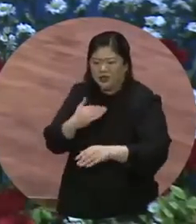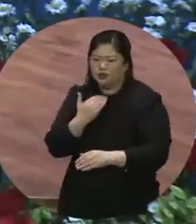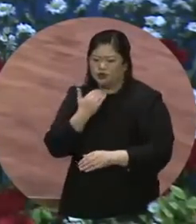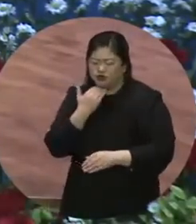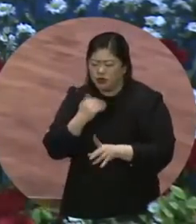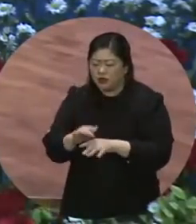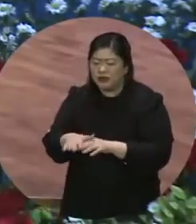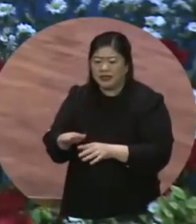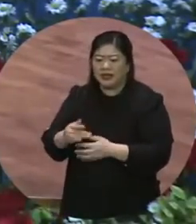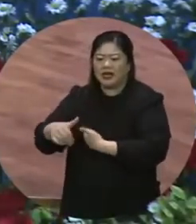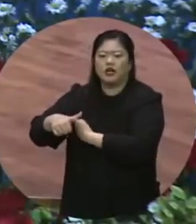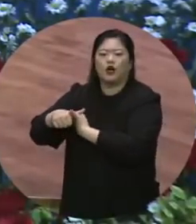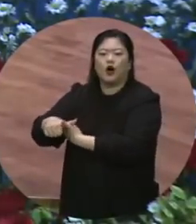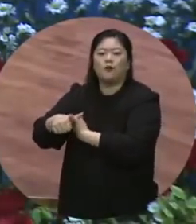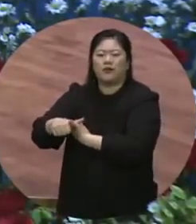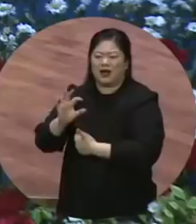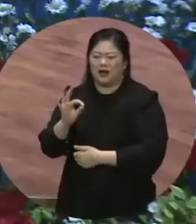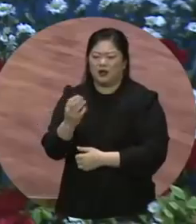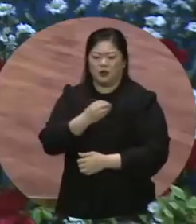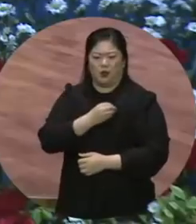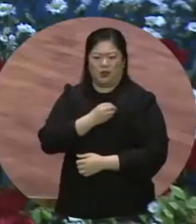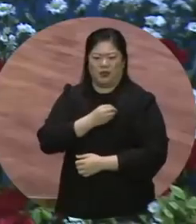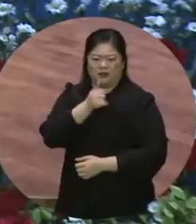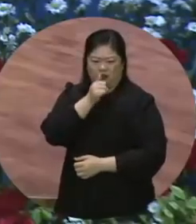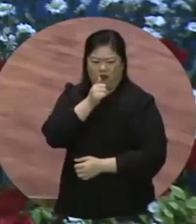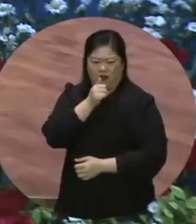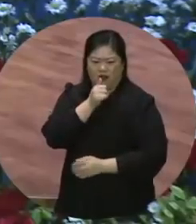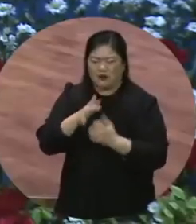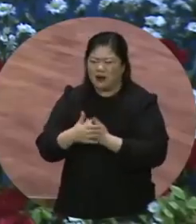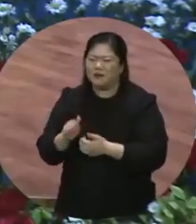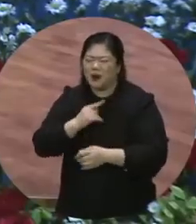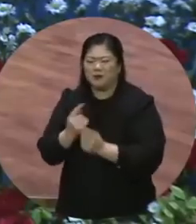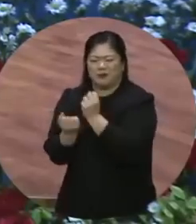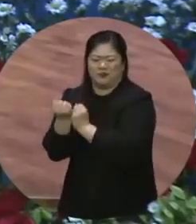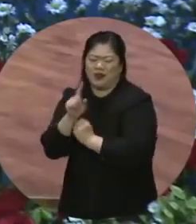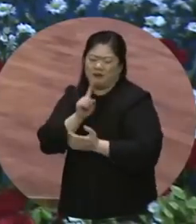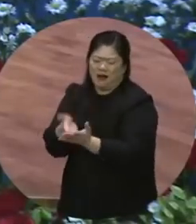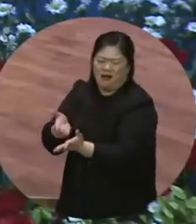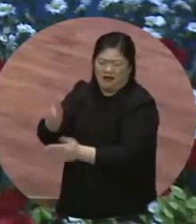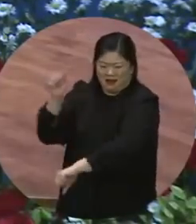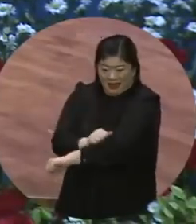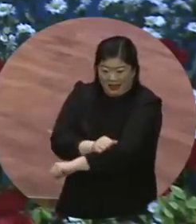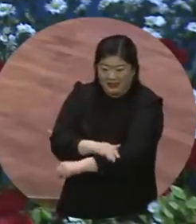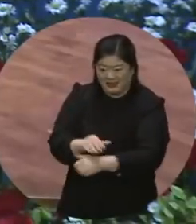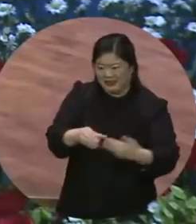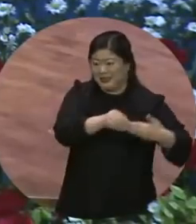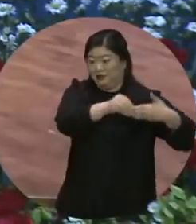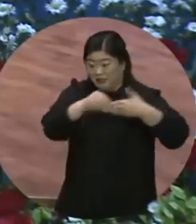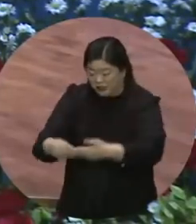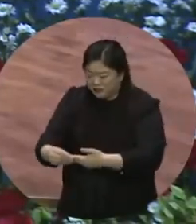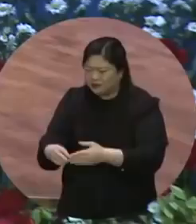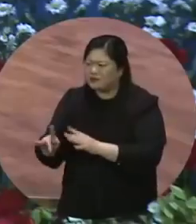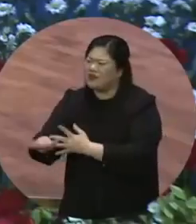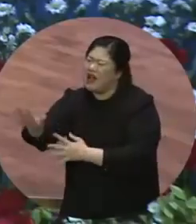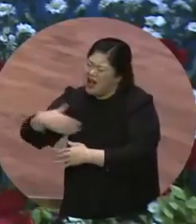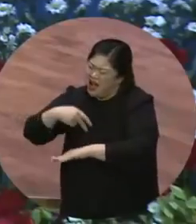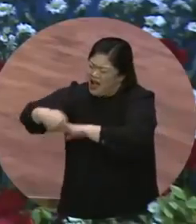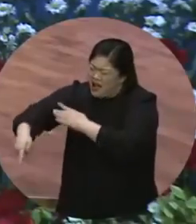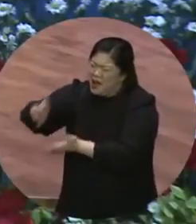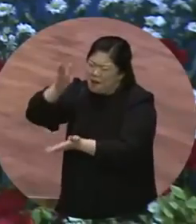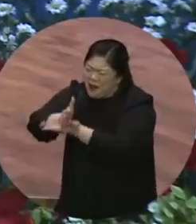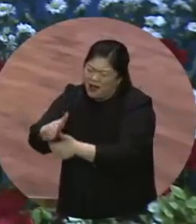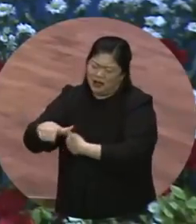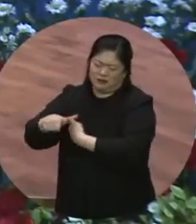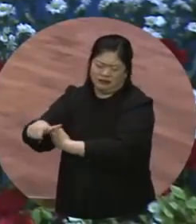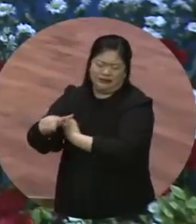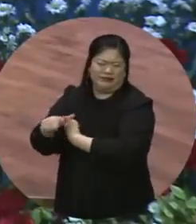바로 경찰이 협상 요원이 있어요. 협상 요원을 투입시켜가지고 협상하라고. 그렇게 막 말을